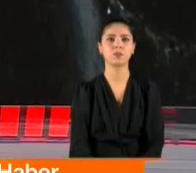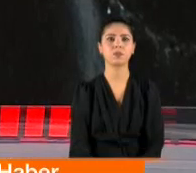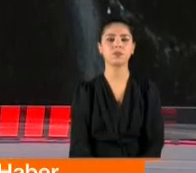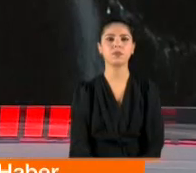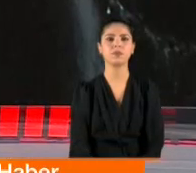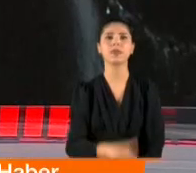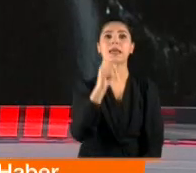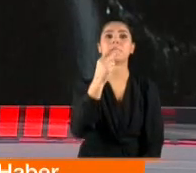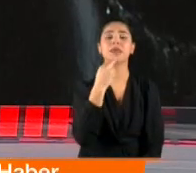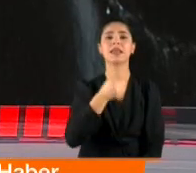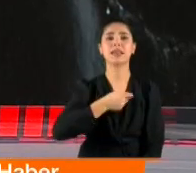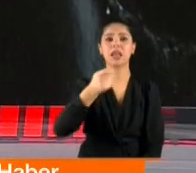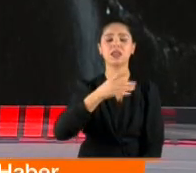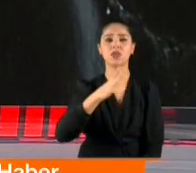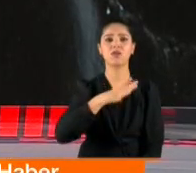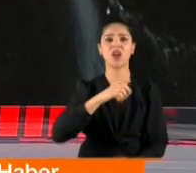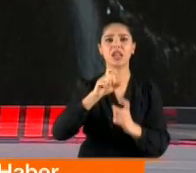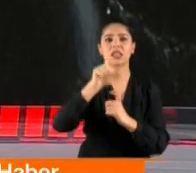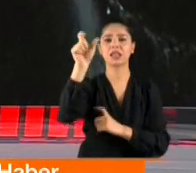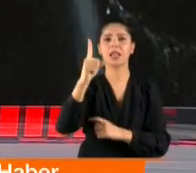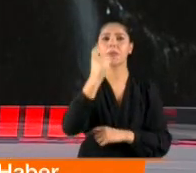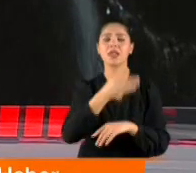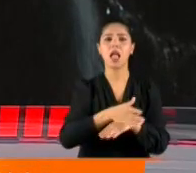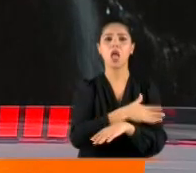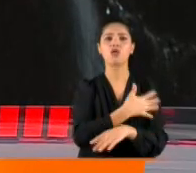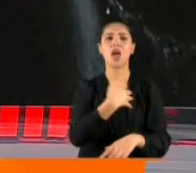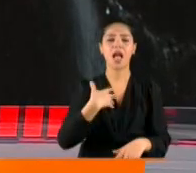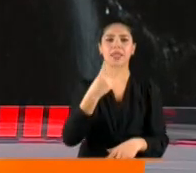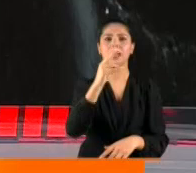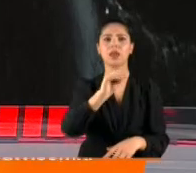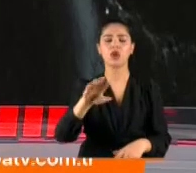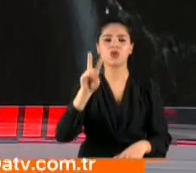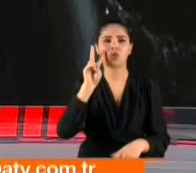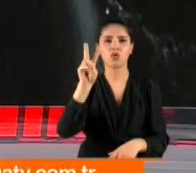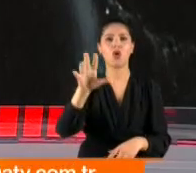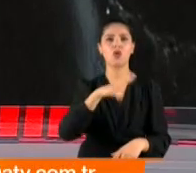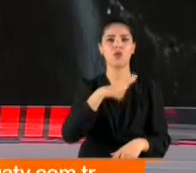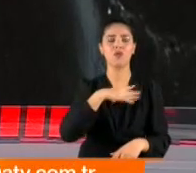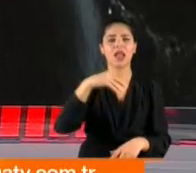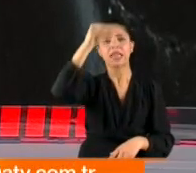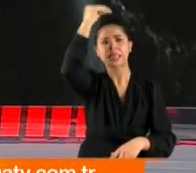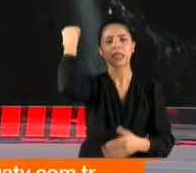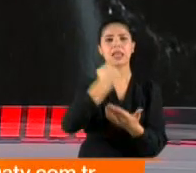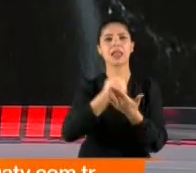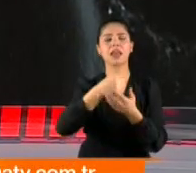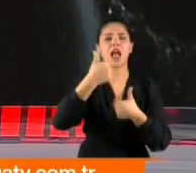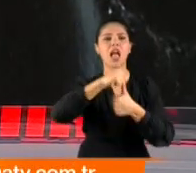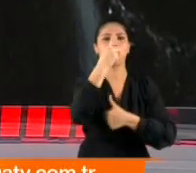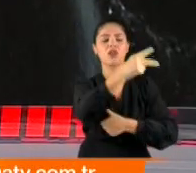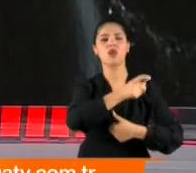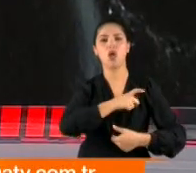Ve bir kadın cinayeti daha. Seda Kurt bundan bir yıl önce annesi ve iki çocuğunun gözleri önünde dini nikahlı eşi tarafından